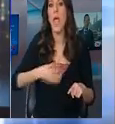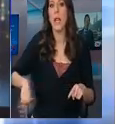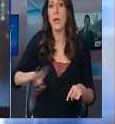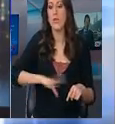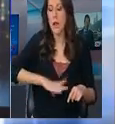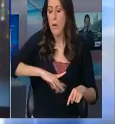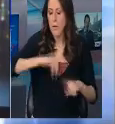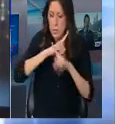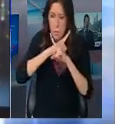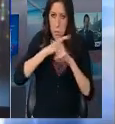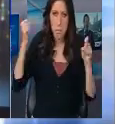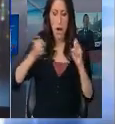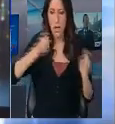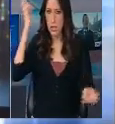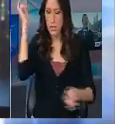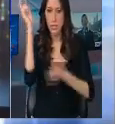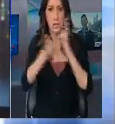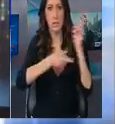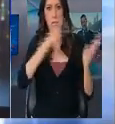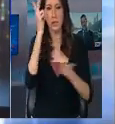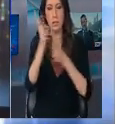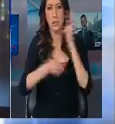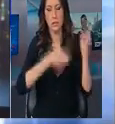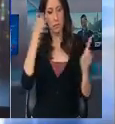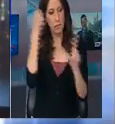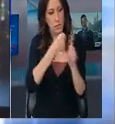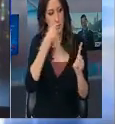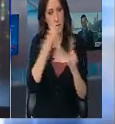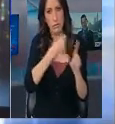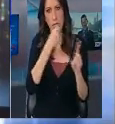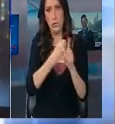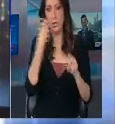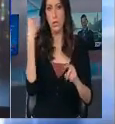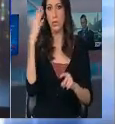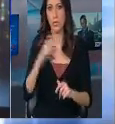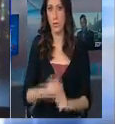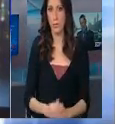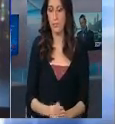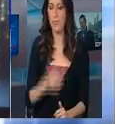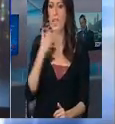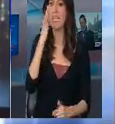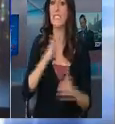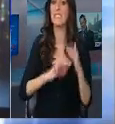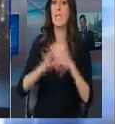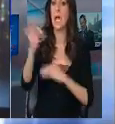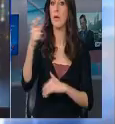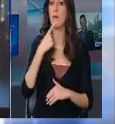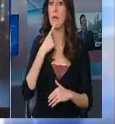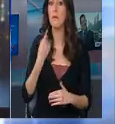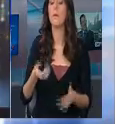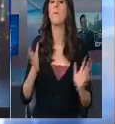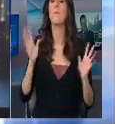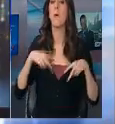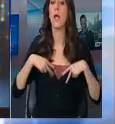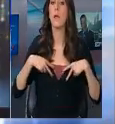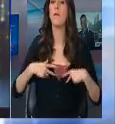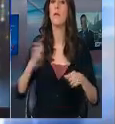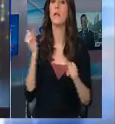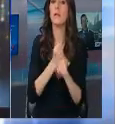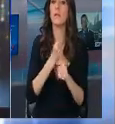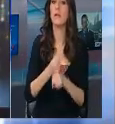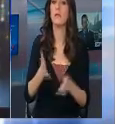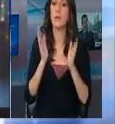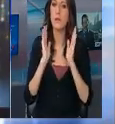της μνημονιακή πολιτική σχολίας ανεξάρτητοι Έλληνες. Οι τοκογλύφοι επιμένουν στην εφαρμογή του εθνοκτόνου μνημονίου ως την